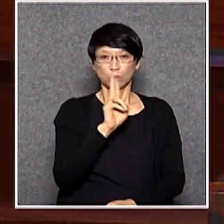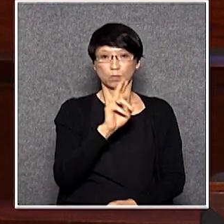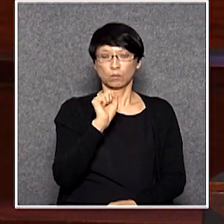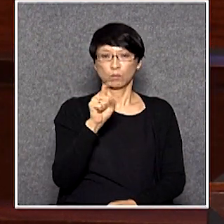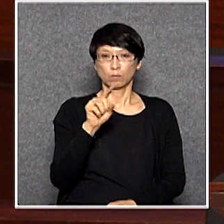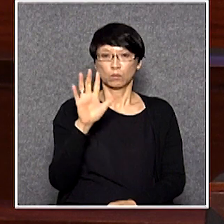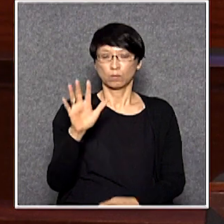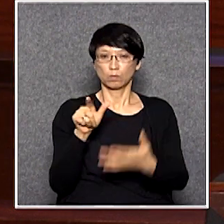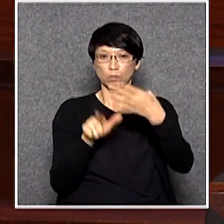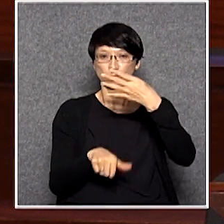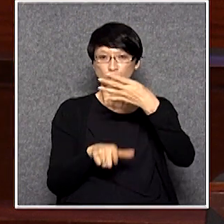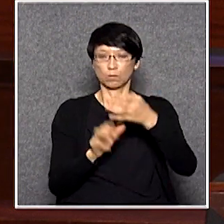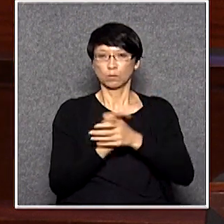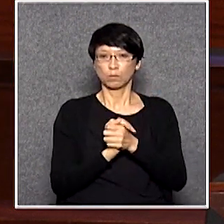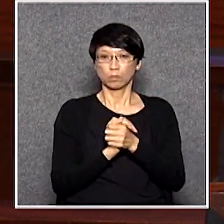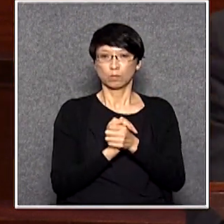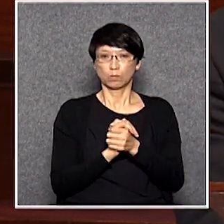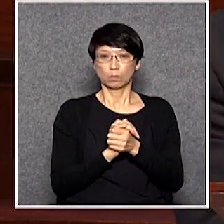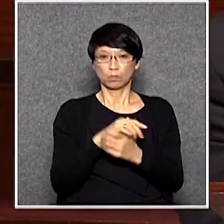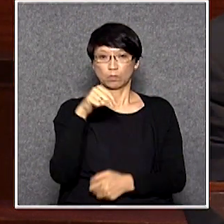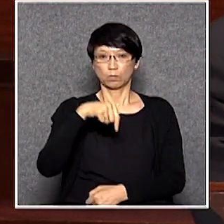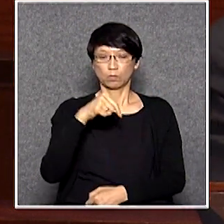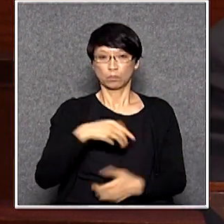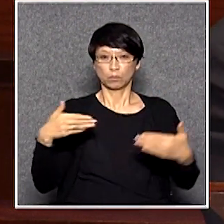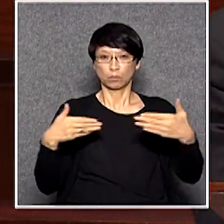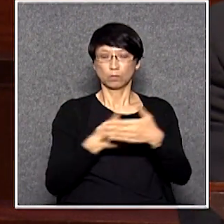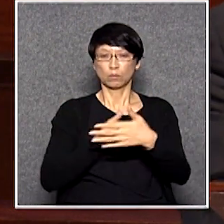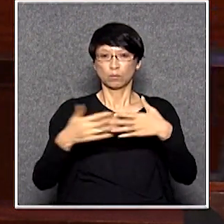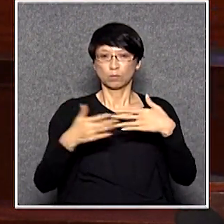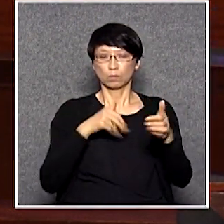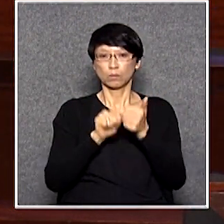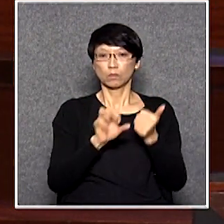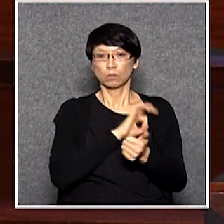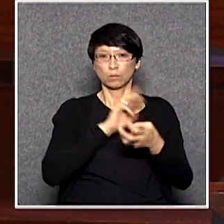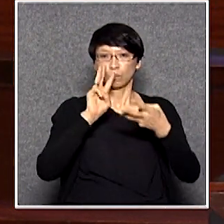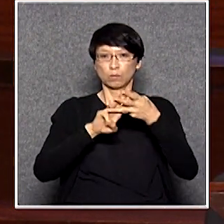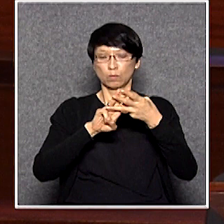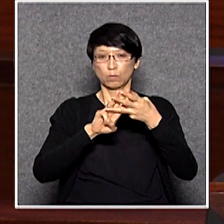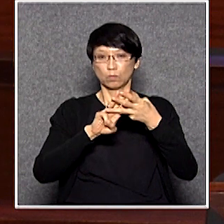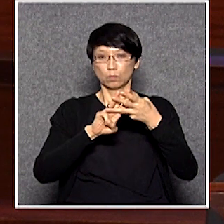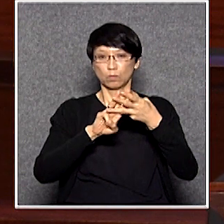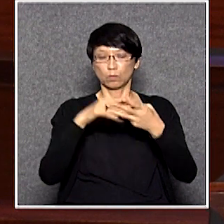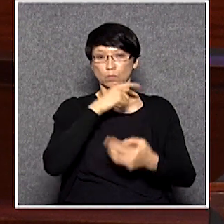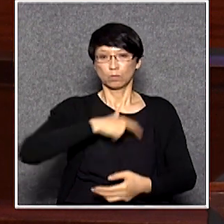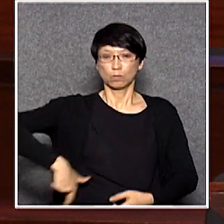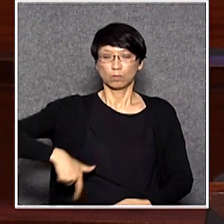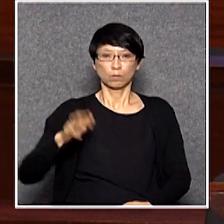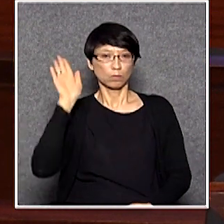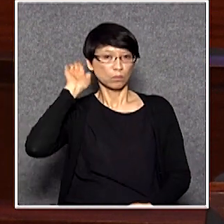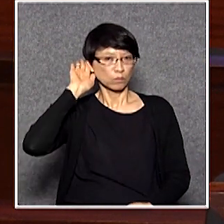月，本會交通事務委員會的主席田北辰說，根據他得到的消